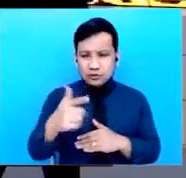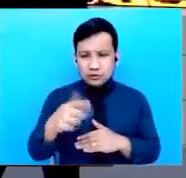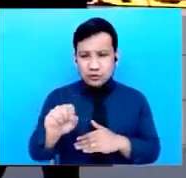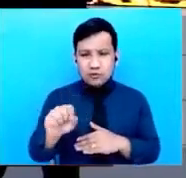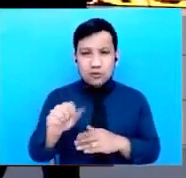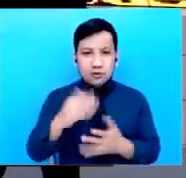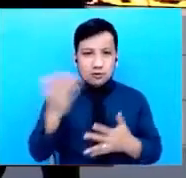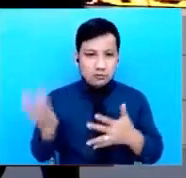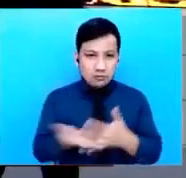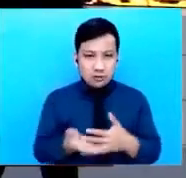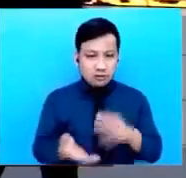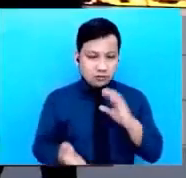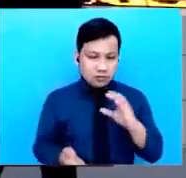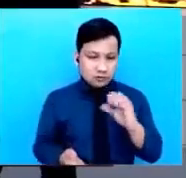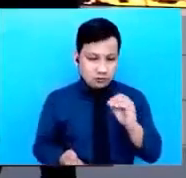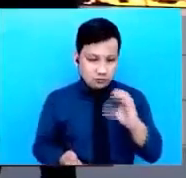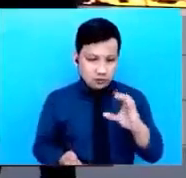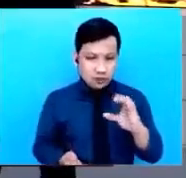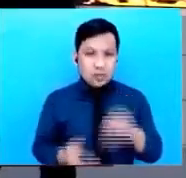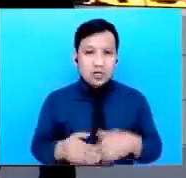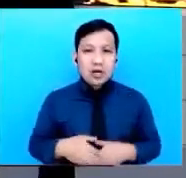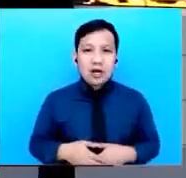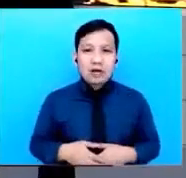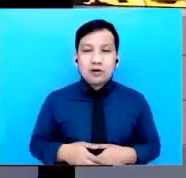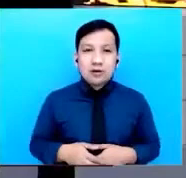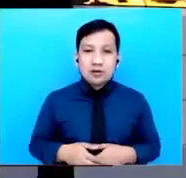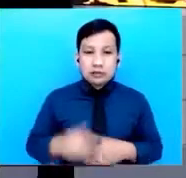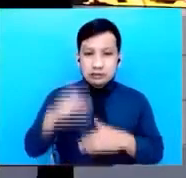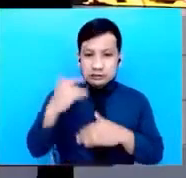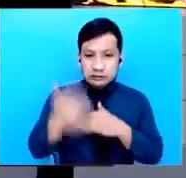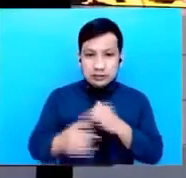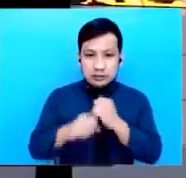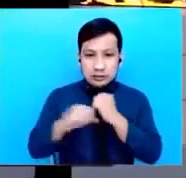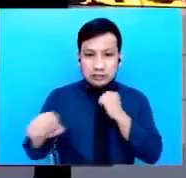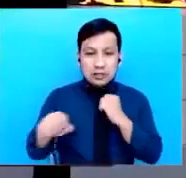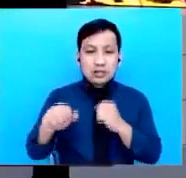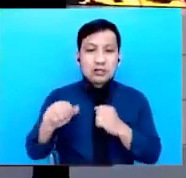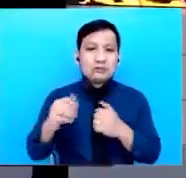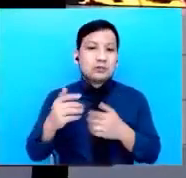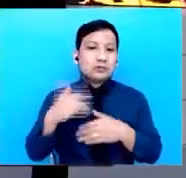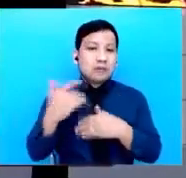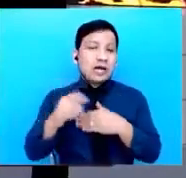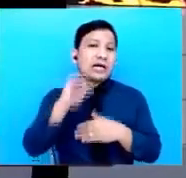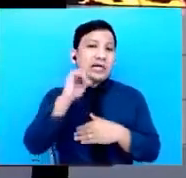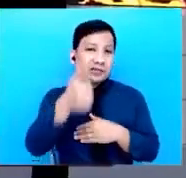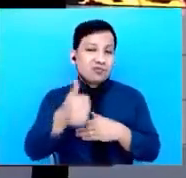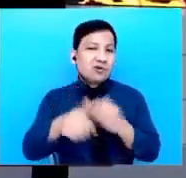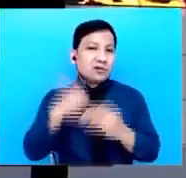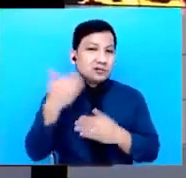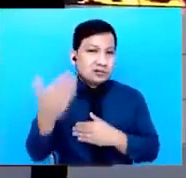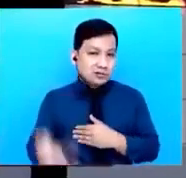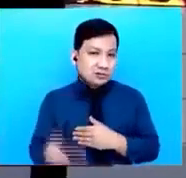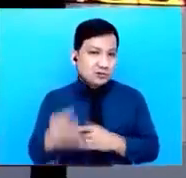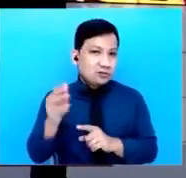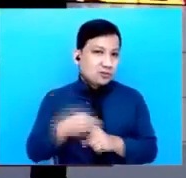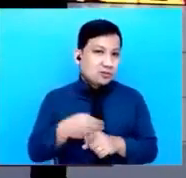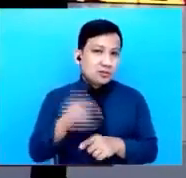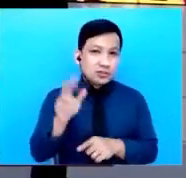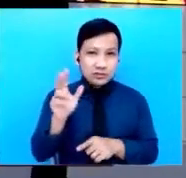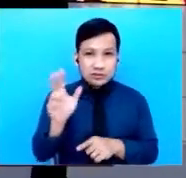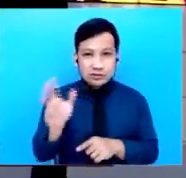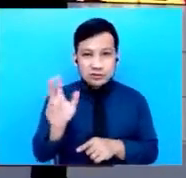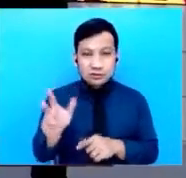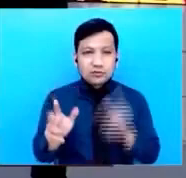ng kanyang COC. Pero po ang simula ng campaign period, kinabukasan pa dapat or March 30,